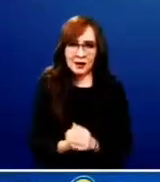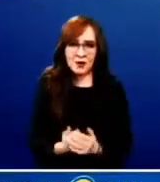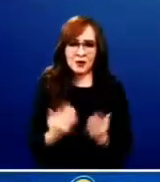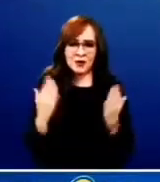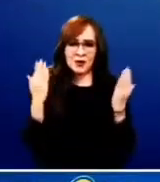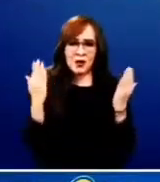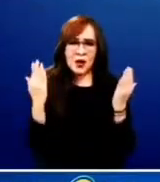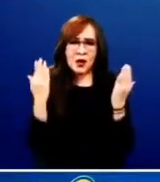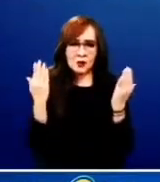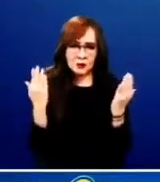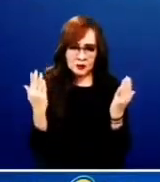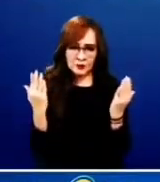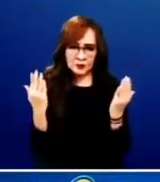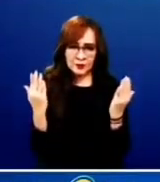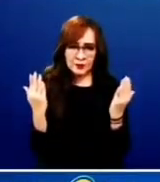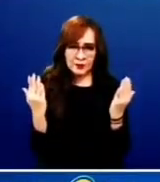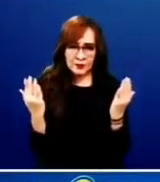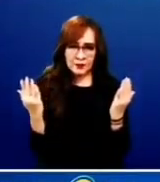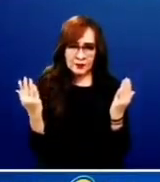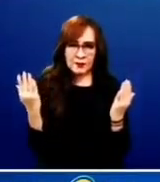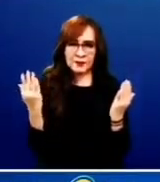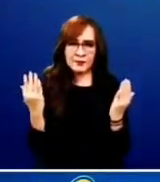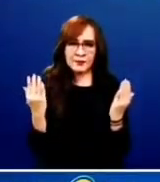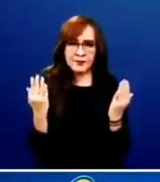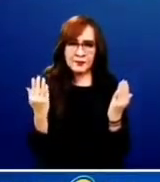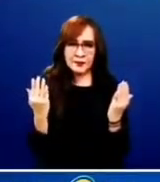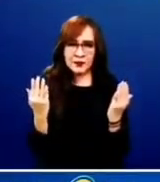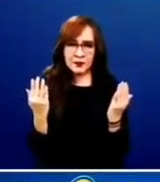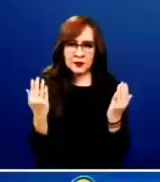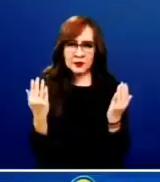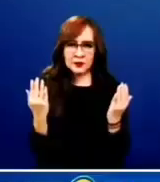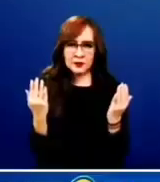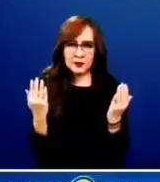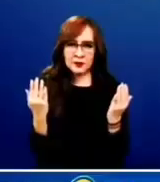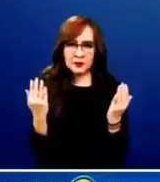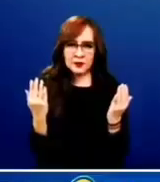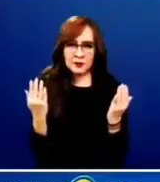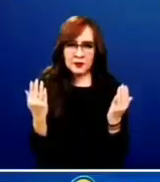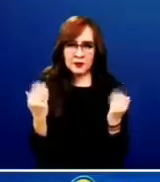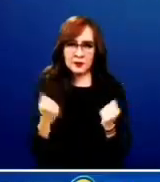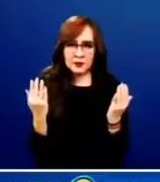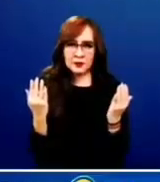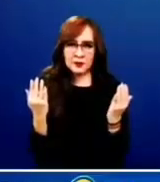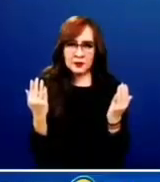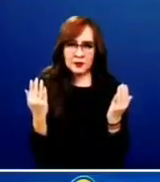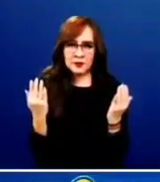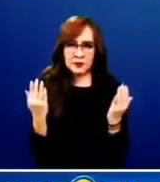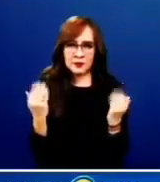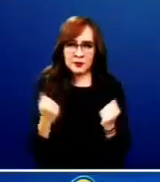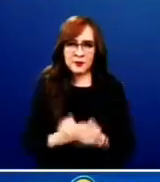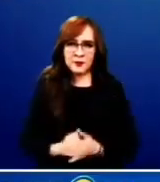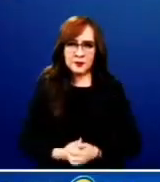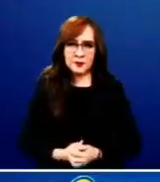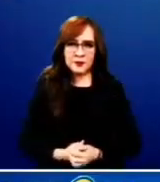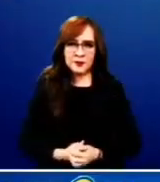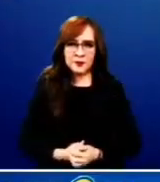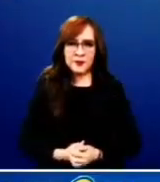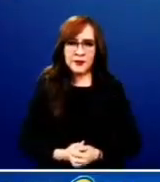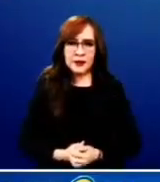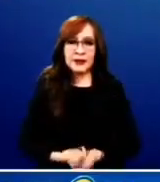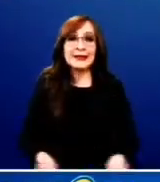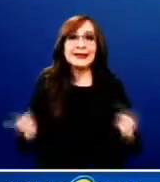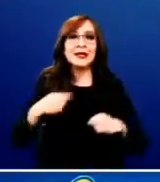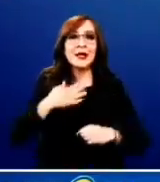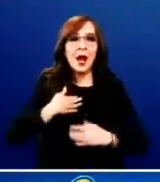Rab, masukkan aku ke neraka kalau aku khianat kepada rakyat. Ini janjiku. Ini janjiku. Jadikan